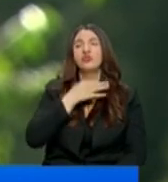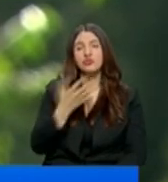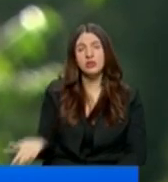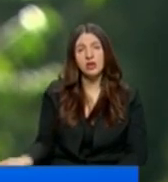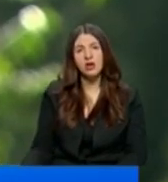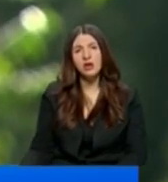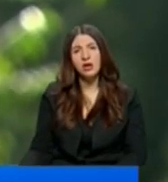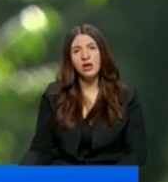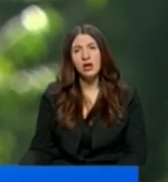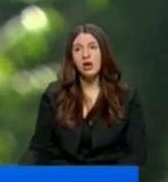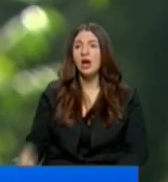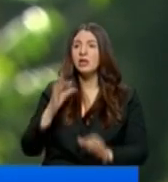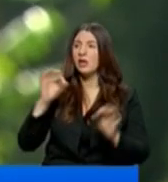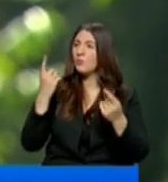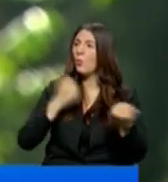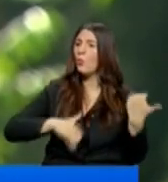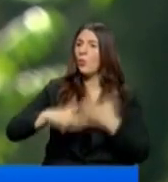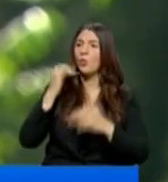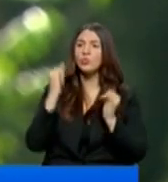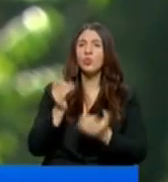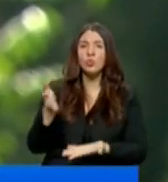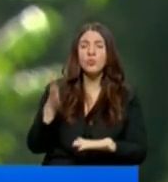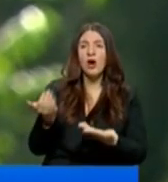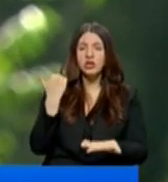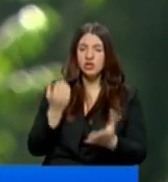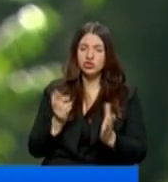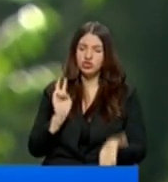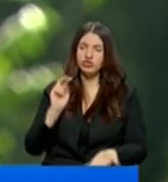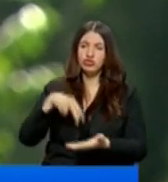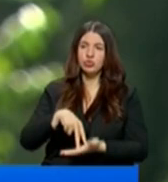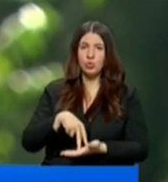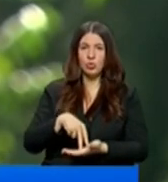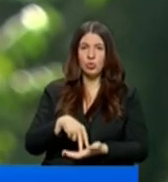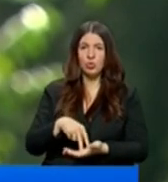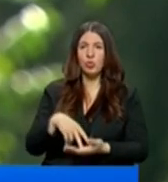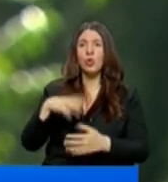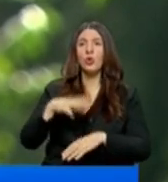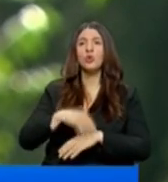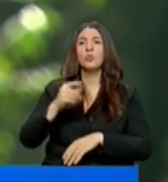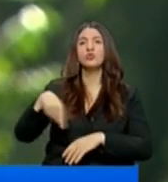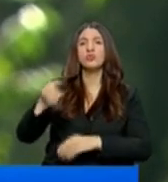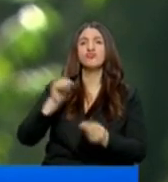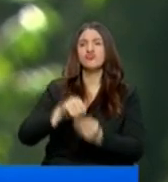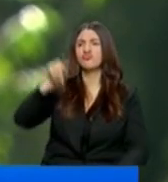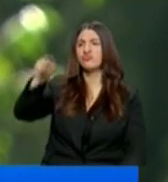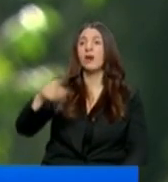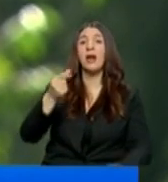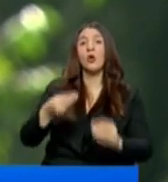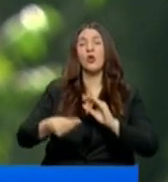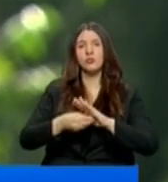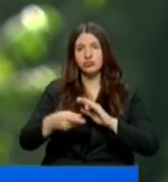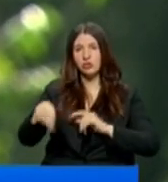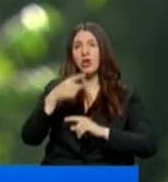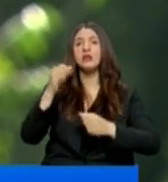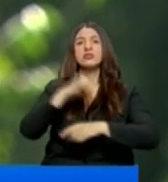Tam bir felaket bu. Arkasından çıkıyor, komisyoncuları suçluyor. Arkadan